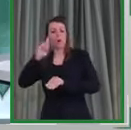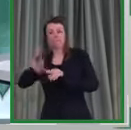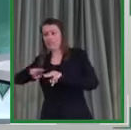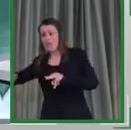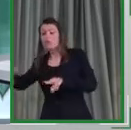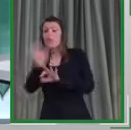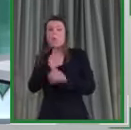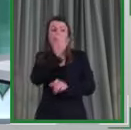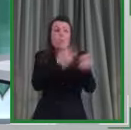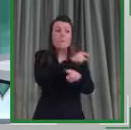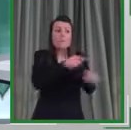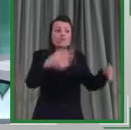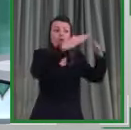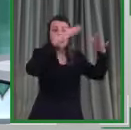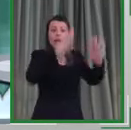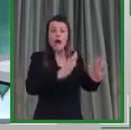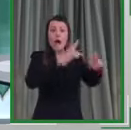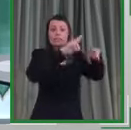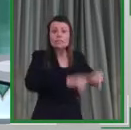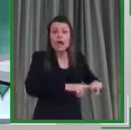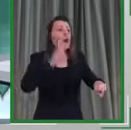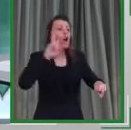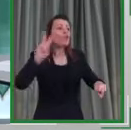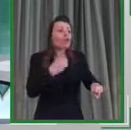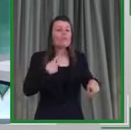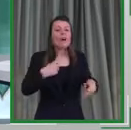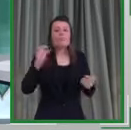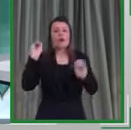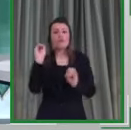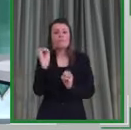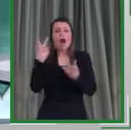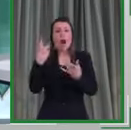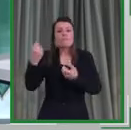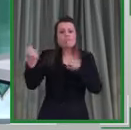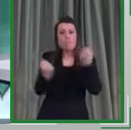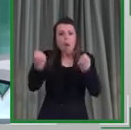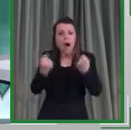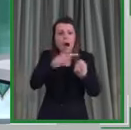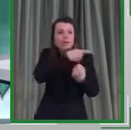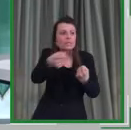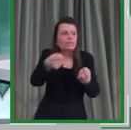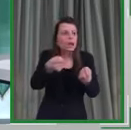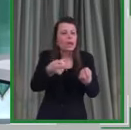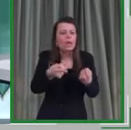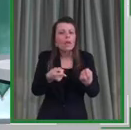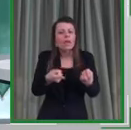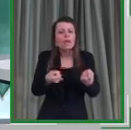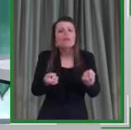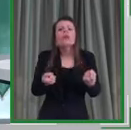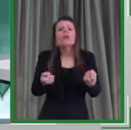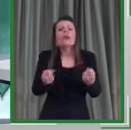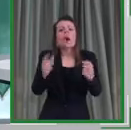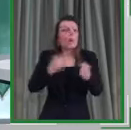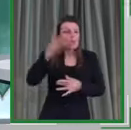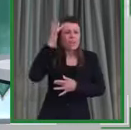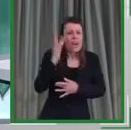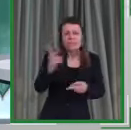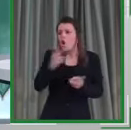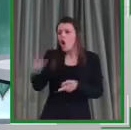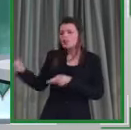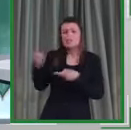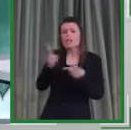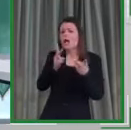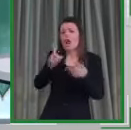e che riuscivano a trovare un autombulanza non sarebbero riusciti ad arrivare all'ospedale o non avrebbero trovato un autombulanza